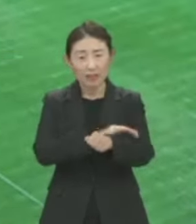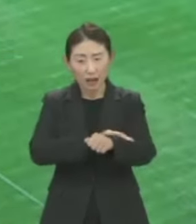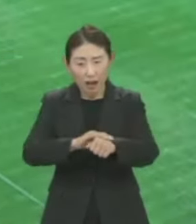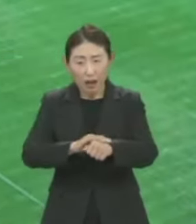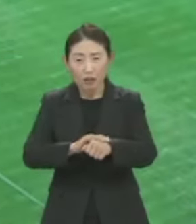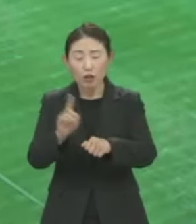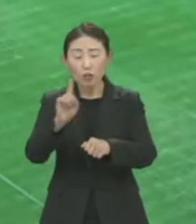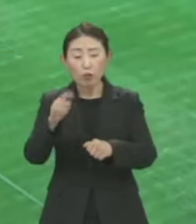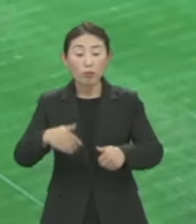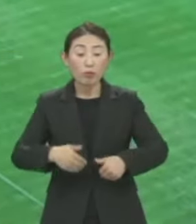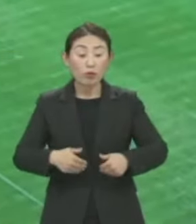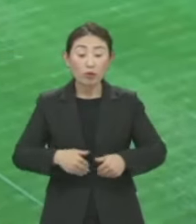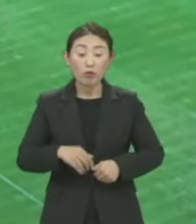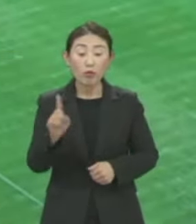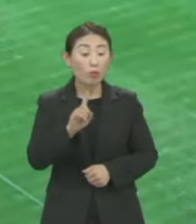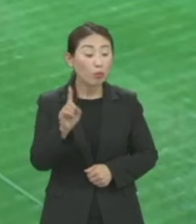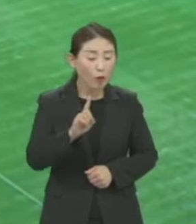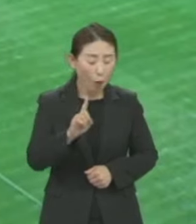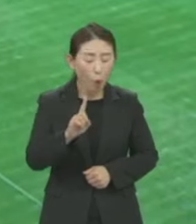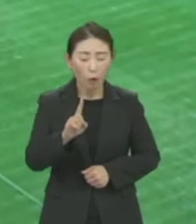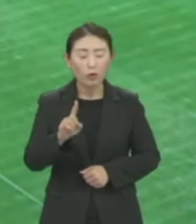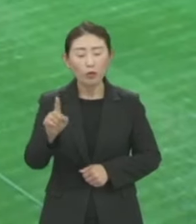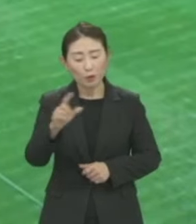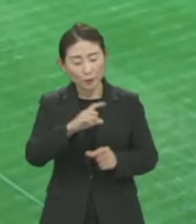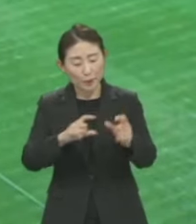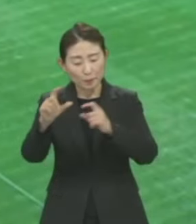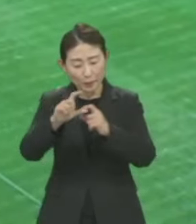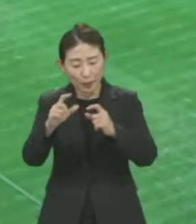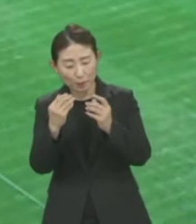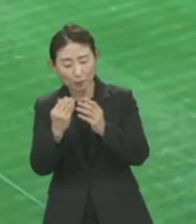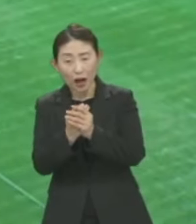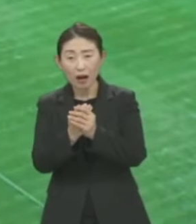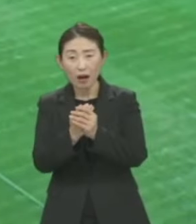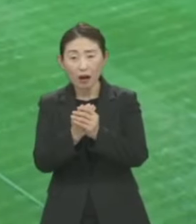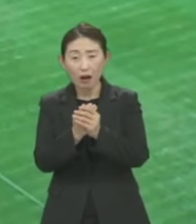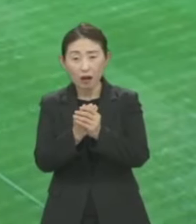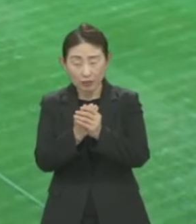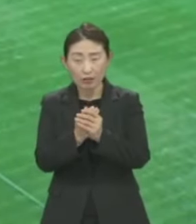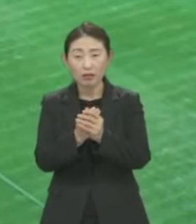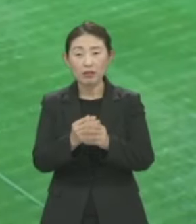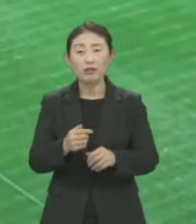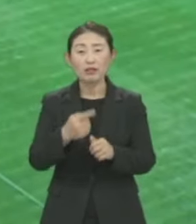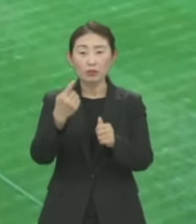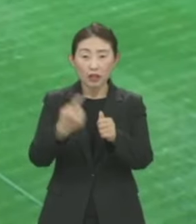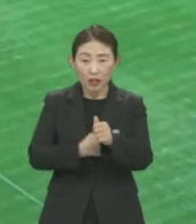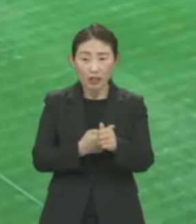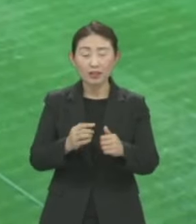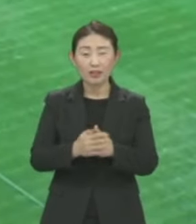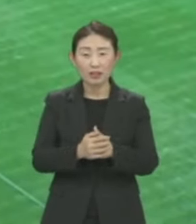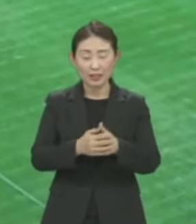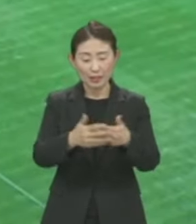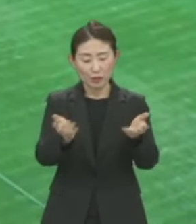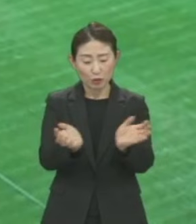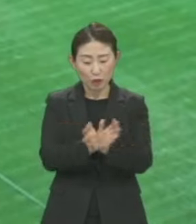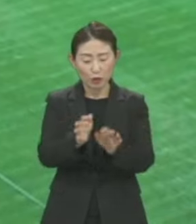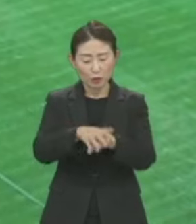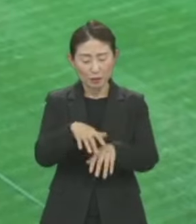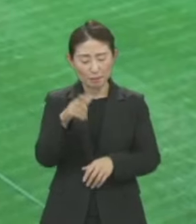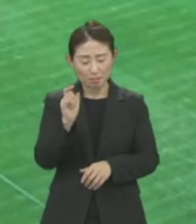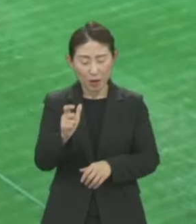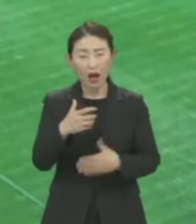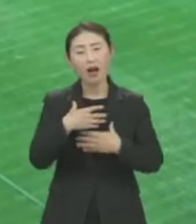좀 필요한 부분들을 또 좀 더 보강하고 해서 안정되게 리그 중심에 있는 팀이 되는게 일단 첫 번째